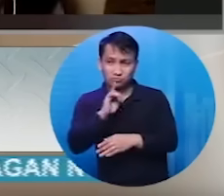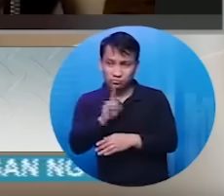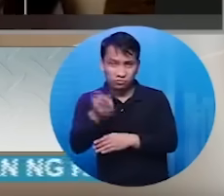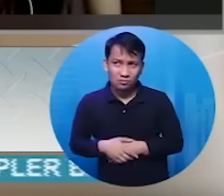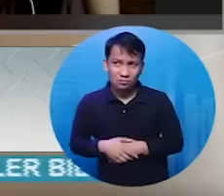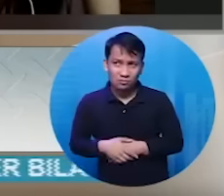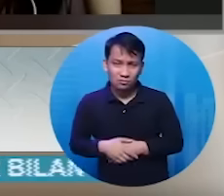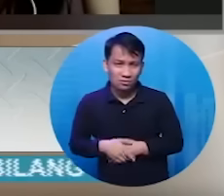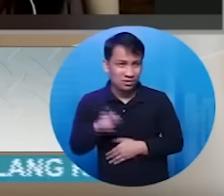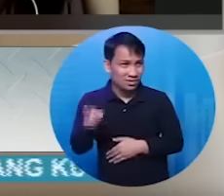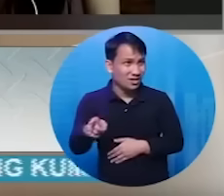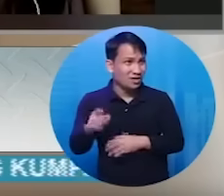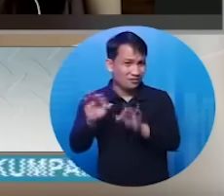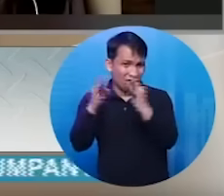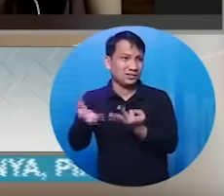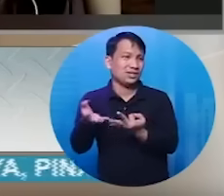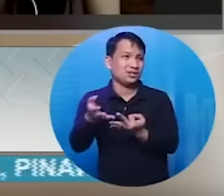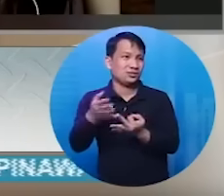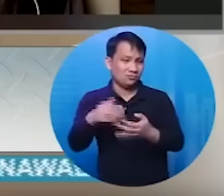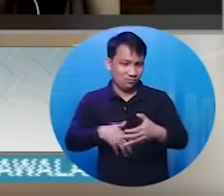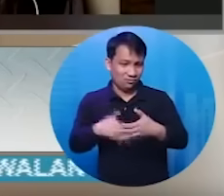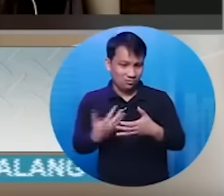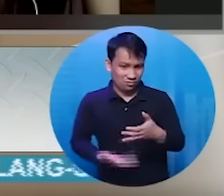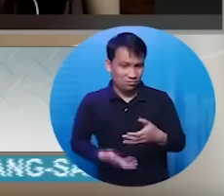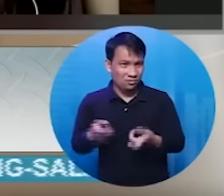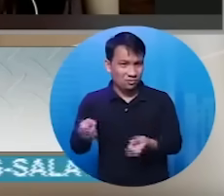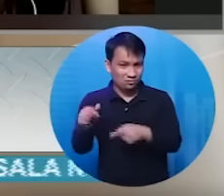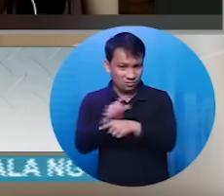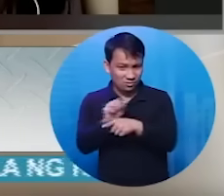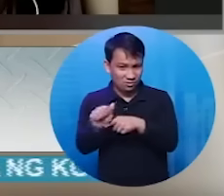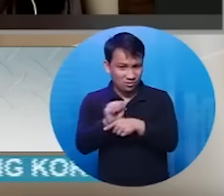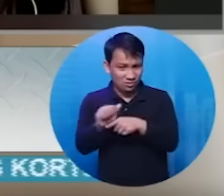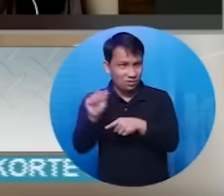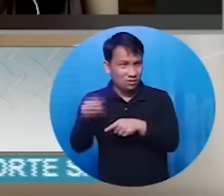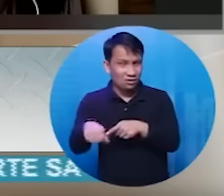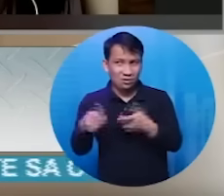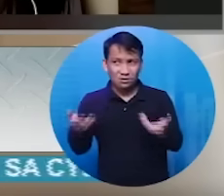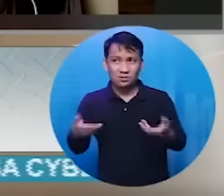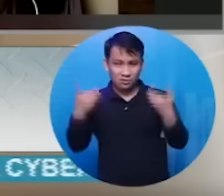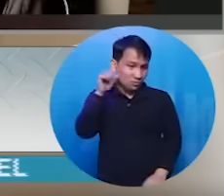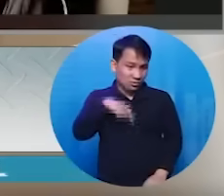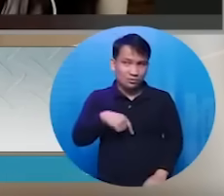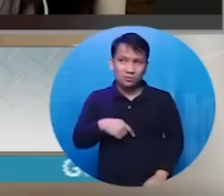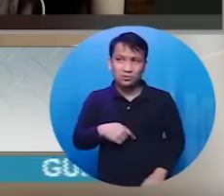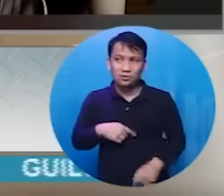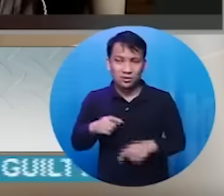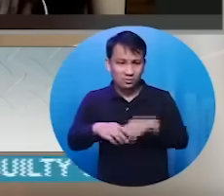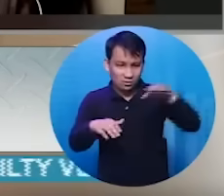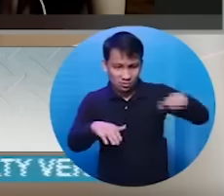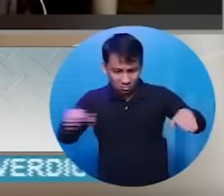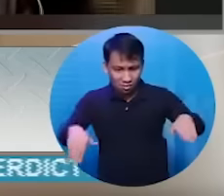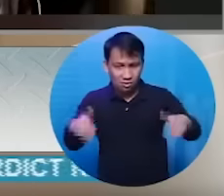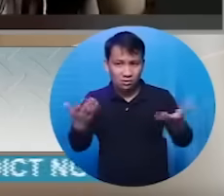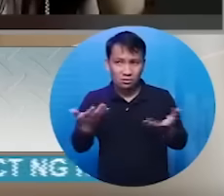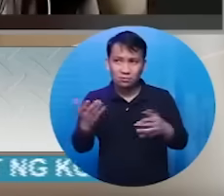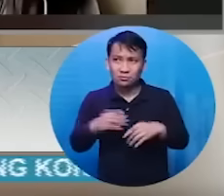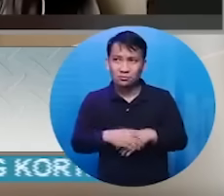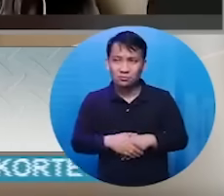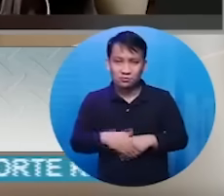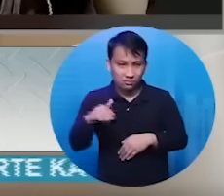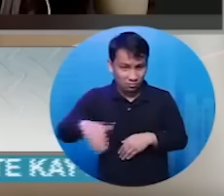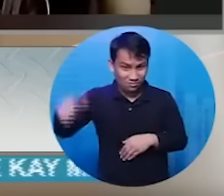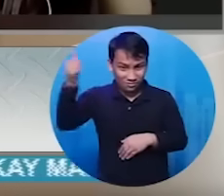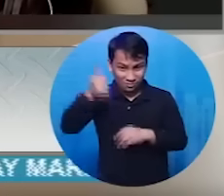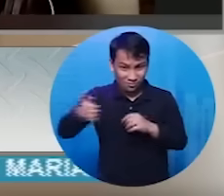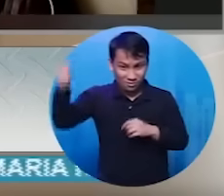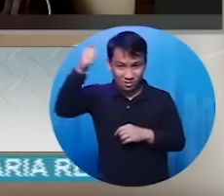yung sinasabi mo. May pamilya na ito. Oh. Ang pagdidisiplina ng magkakapatid, kasi kami, magkakapatid din kami, nung maliliit pa kami, dinidisiplina kami ng